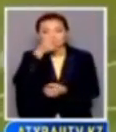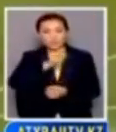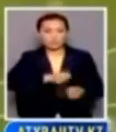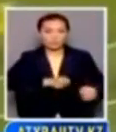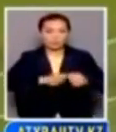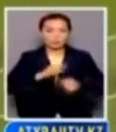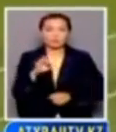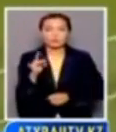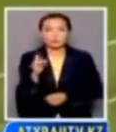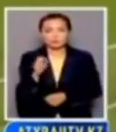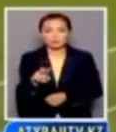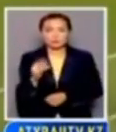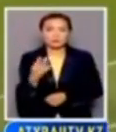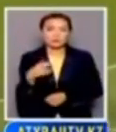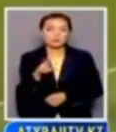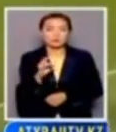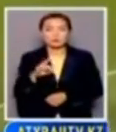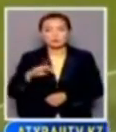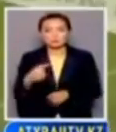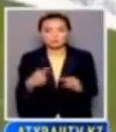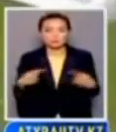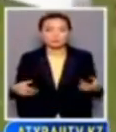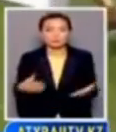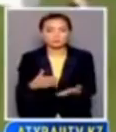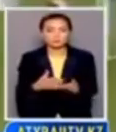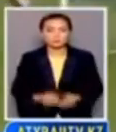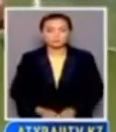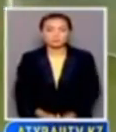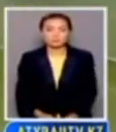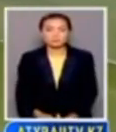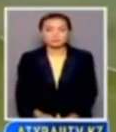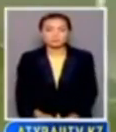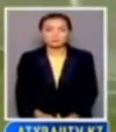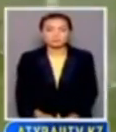бейсбол, пейнтбол, слейлайн, керлинг және тағы басқалары. Зейнерғали, Атырау телеарнасы.